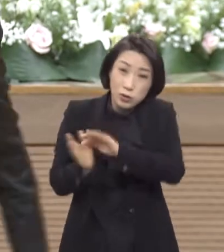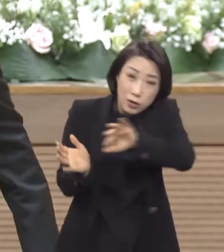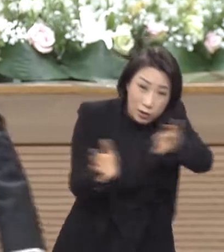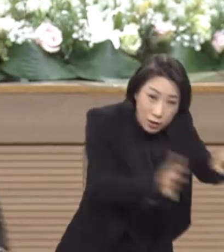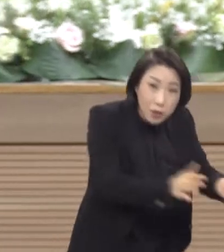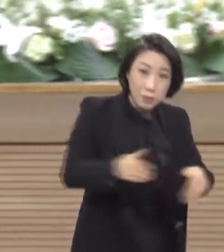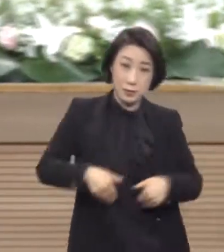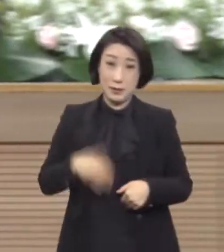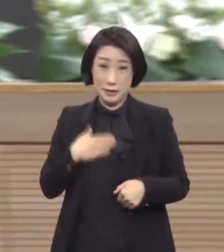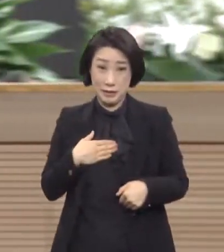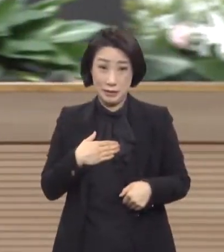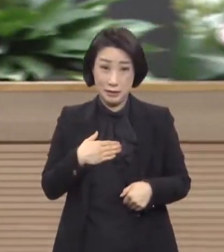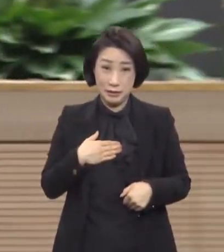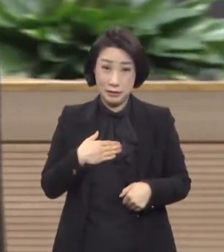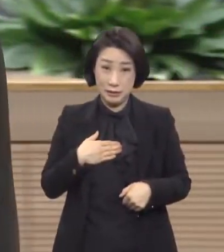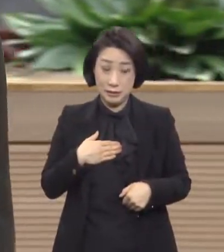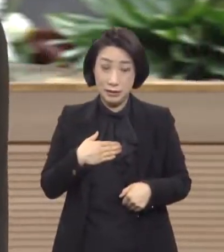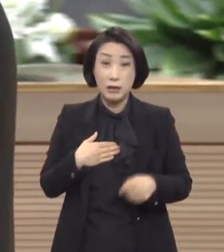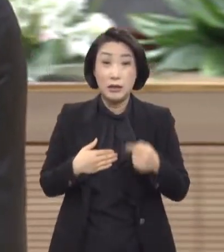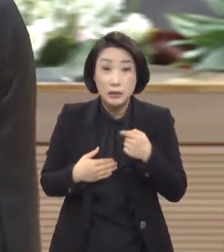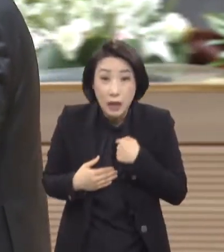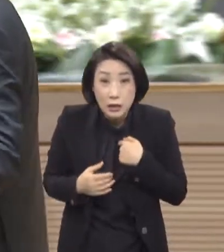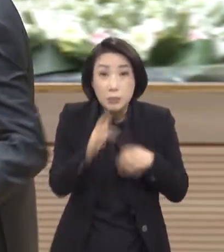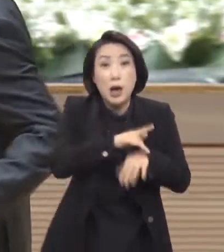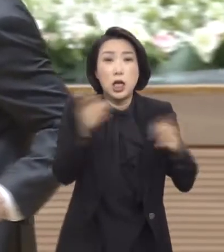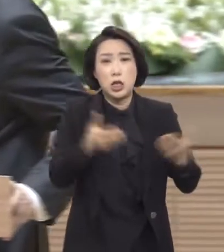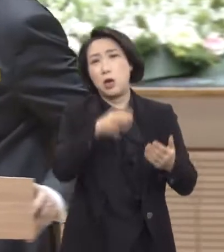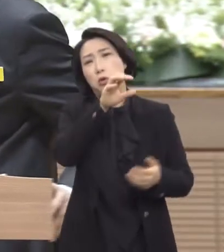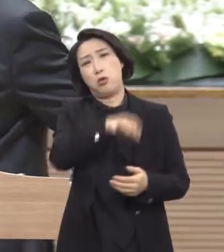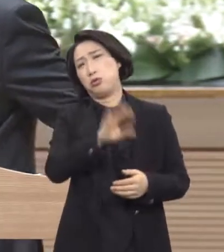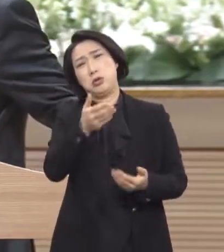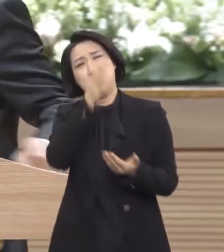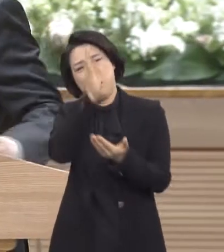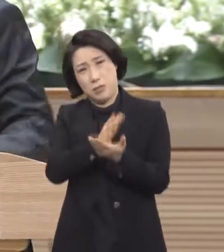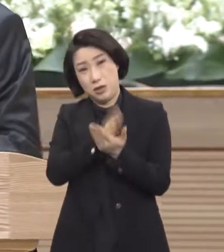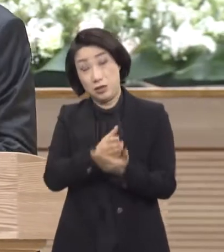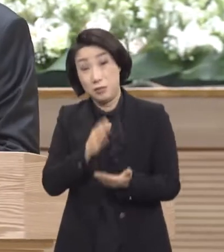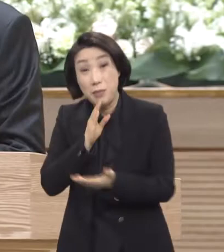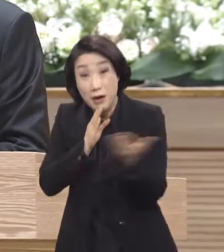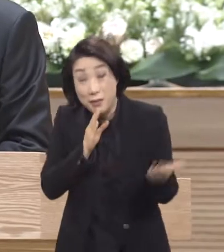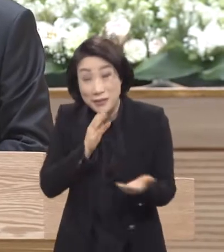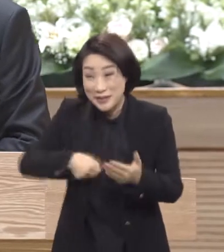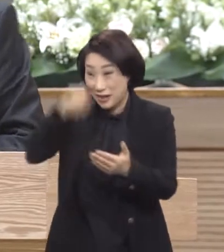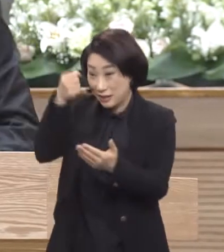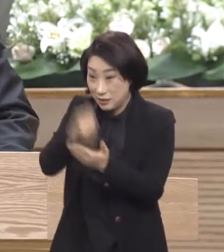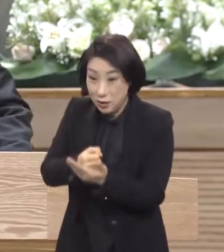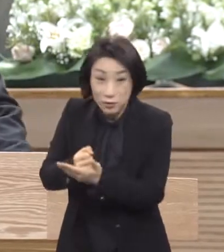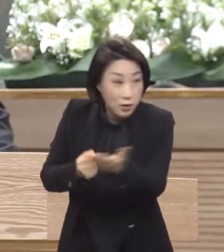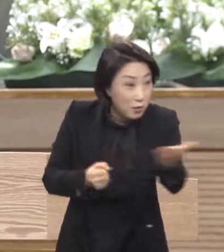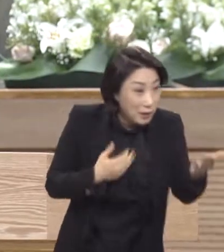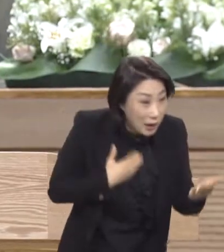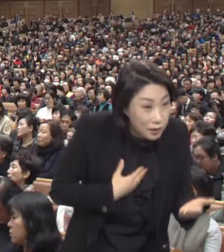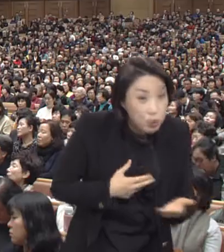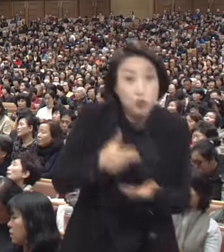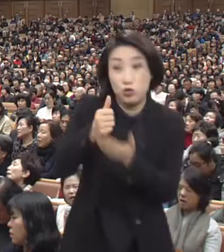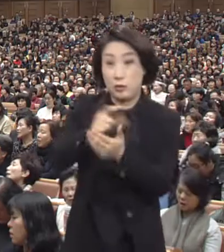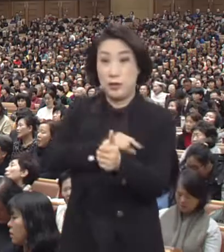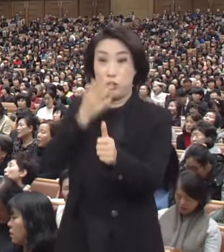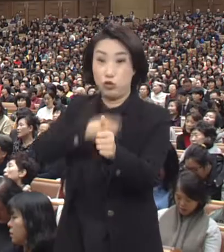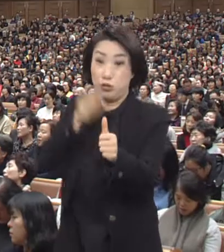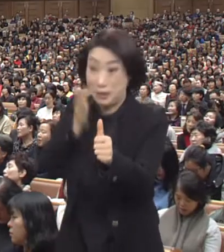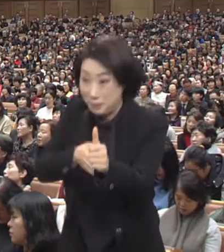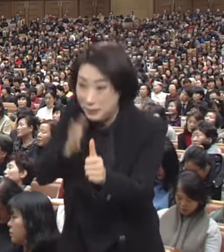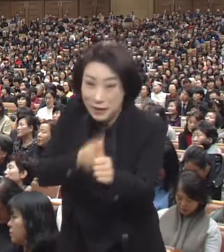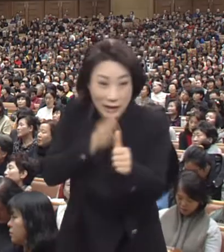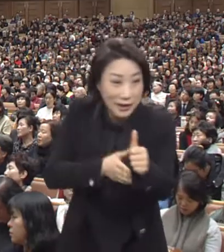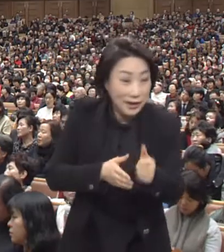말이야. 나는 마귀의 일터가 되지 않으리라 작정하시기를 주님의 이름으로 축원합니다.